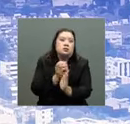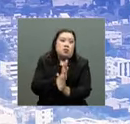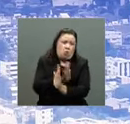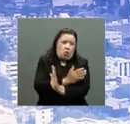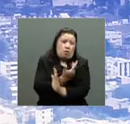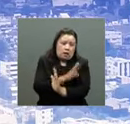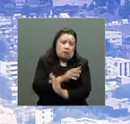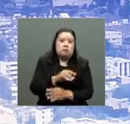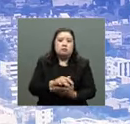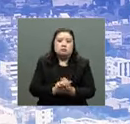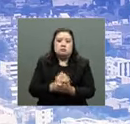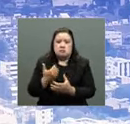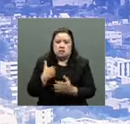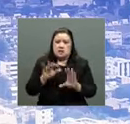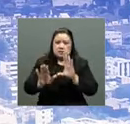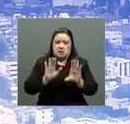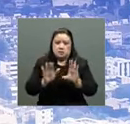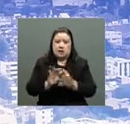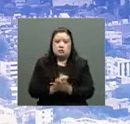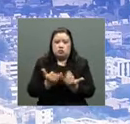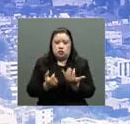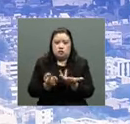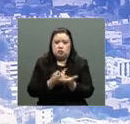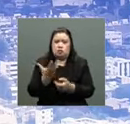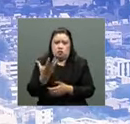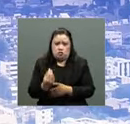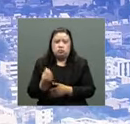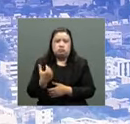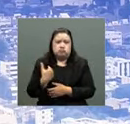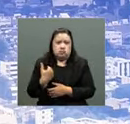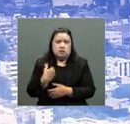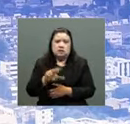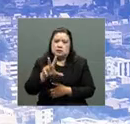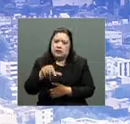นี้ก็มีการประมาณการว่าน่าจะน้อยลงไปกว่านี้แต่อย่างไรก็ตาม